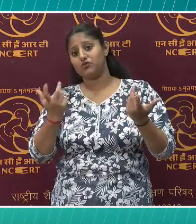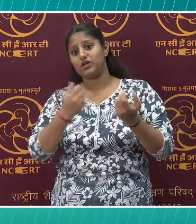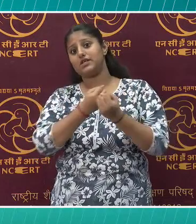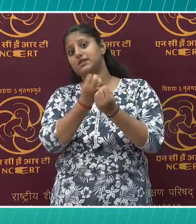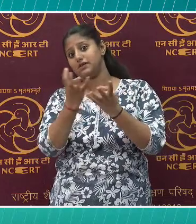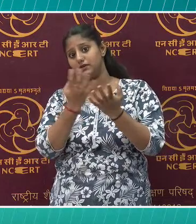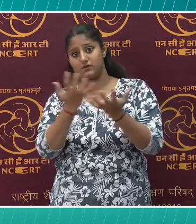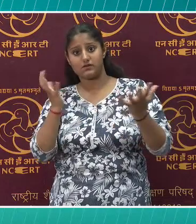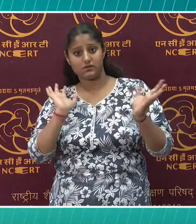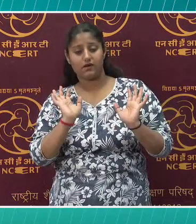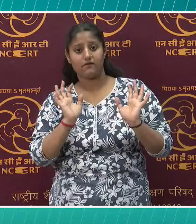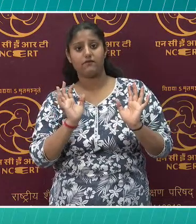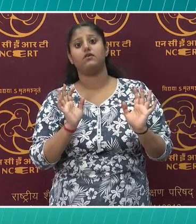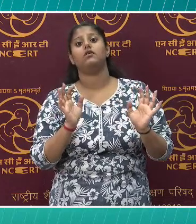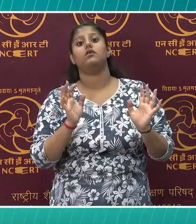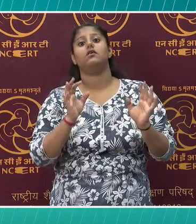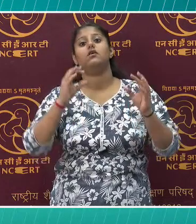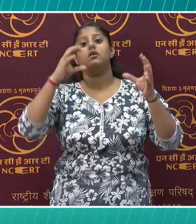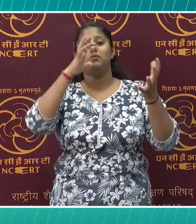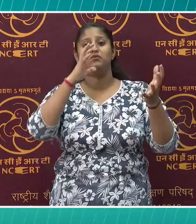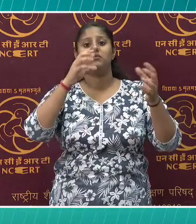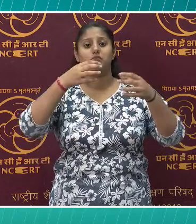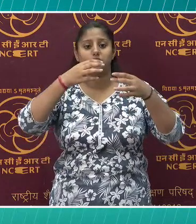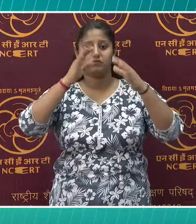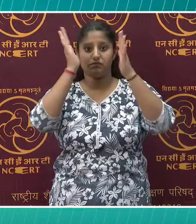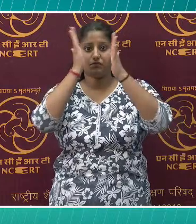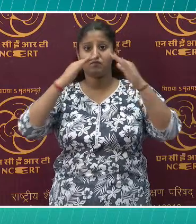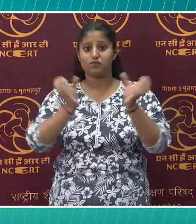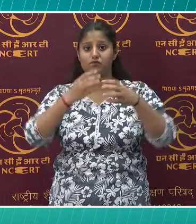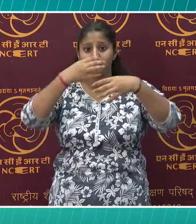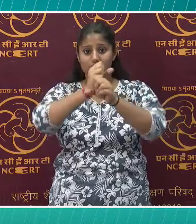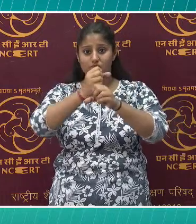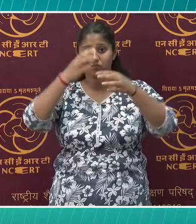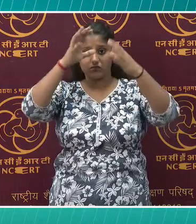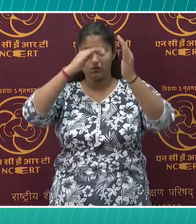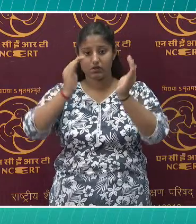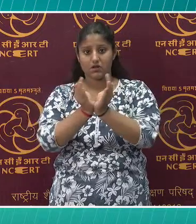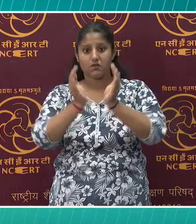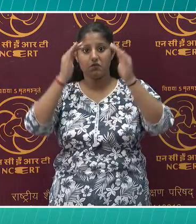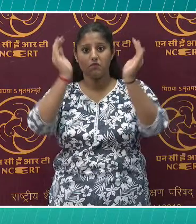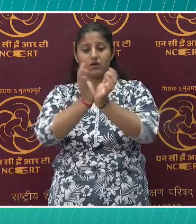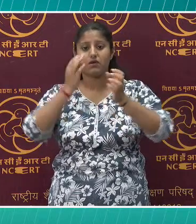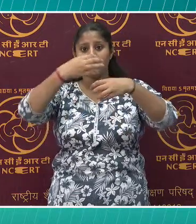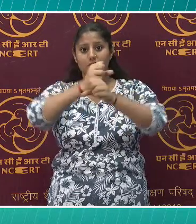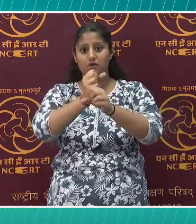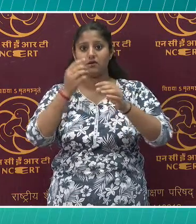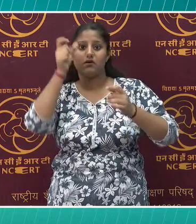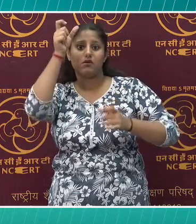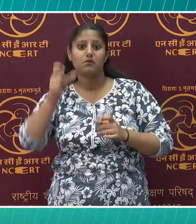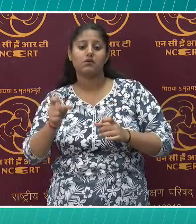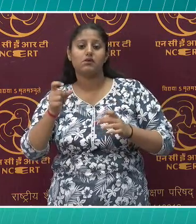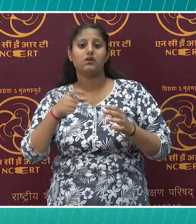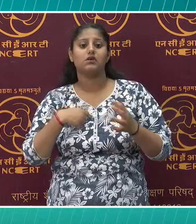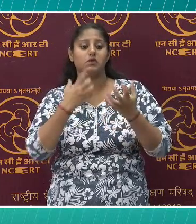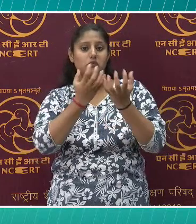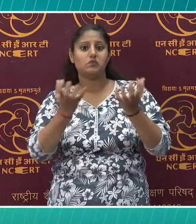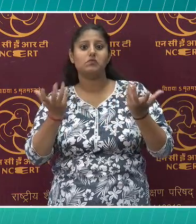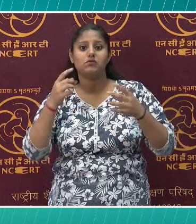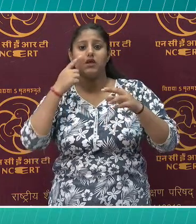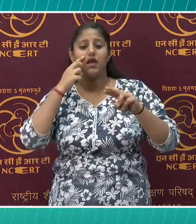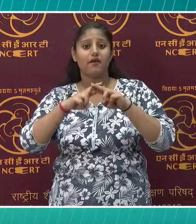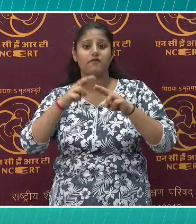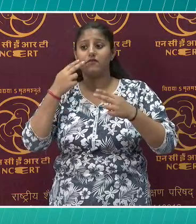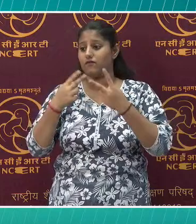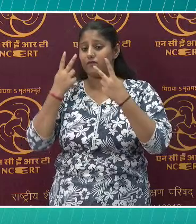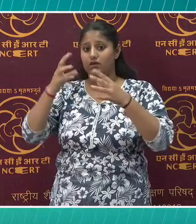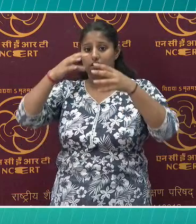हैं. हमारा जो पॉटर है, पॉटरी बनाता है, वो एक ऑब्जेक्ट है. एंड हम देखते हैं कि जब वो उसको बनाते हैं तब